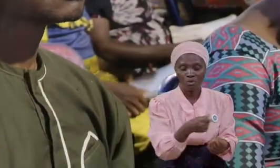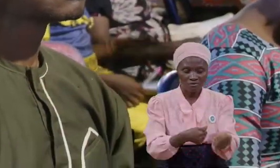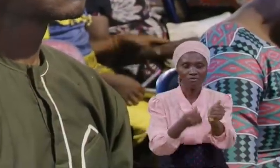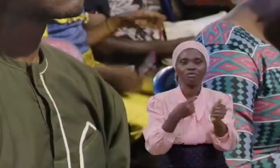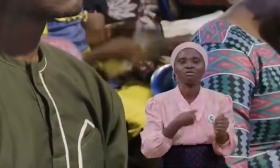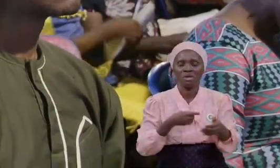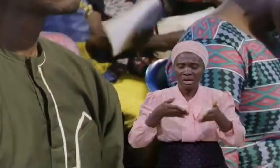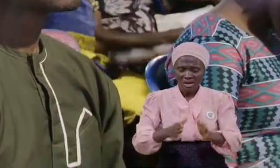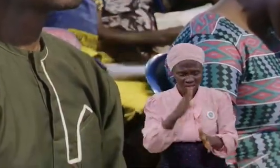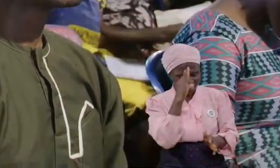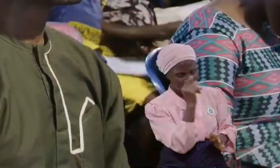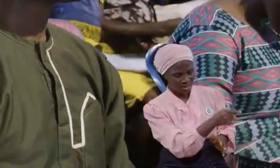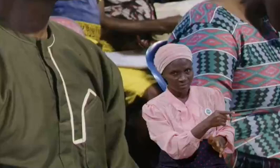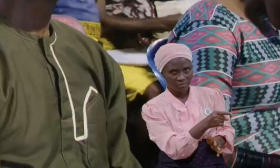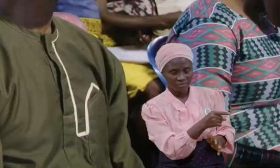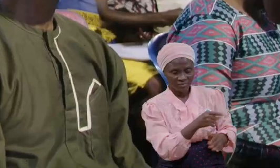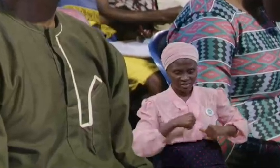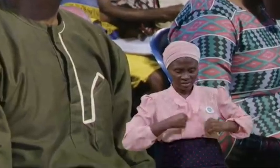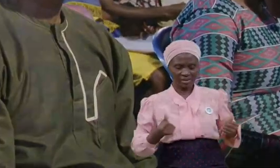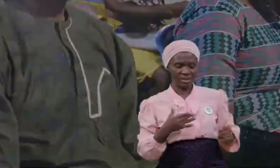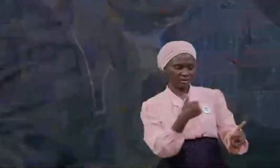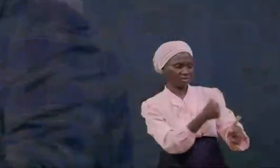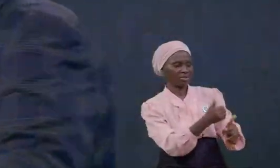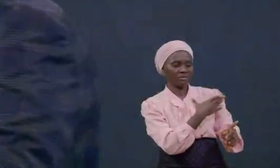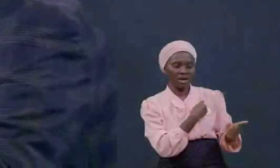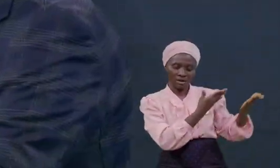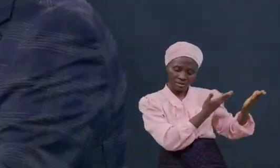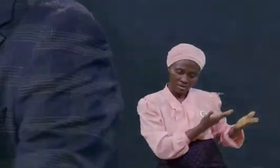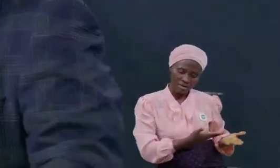et qu'il se charge de sa croix me suive.